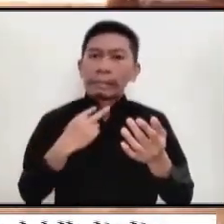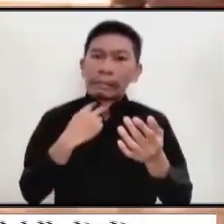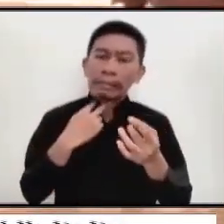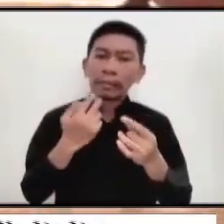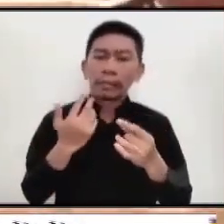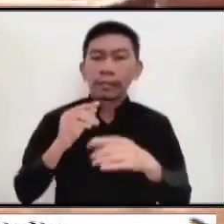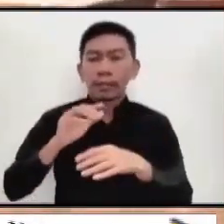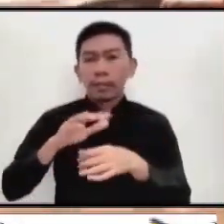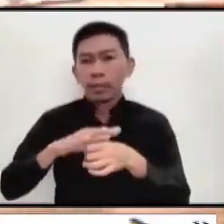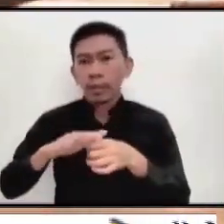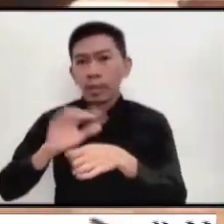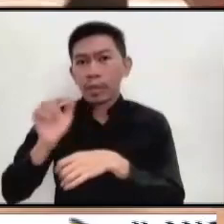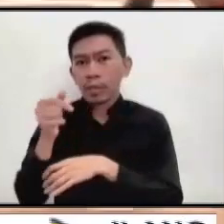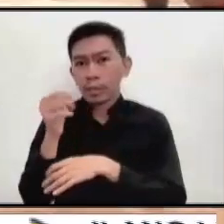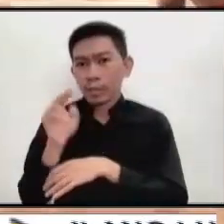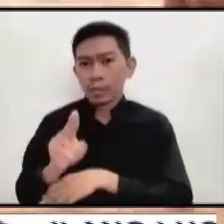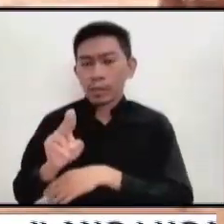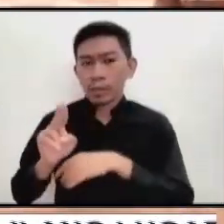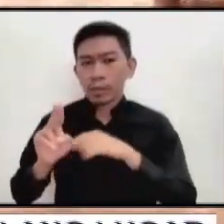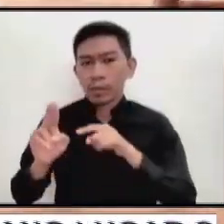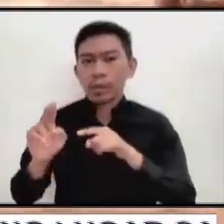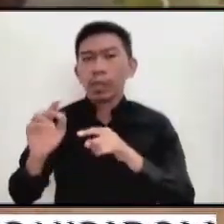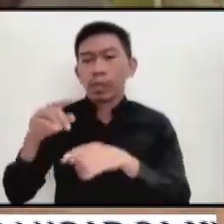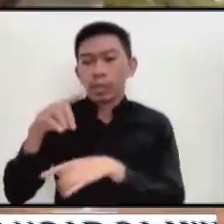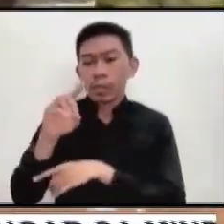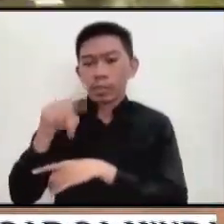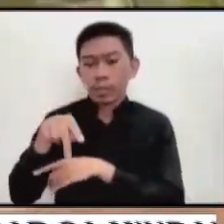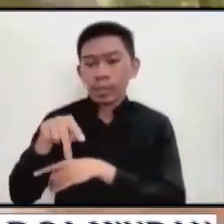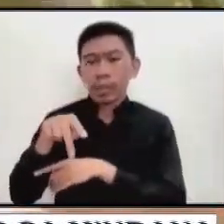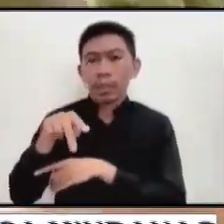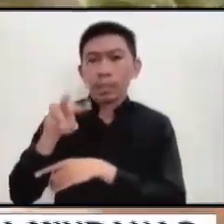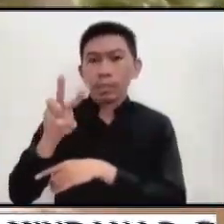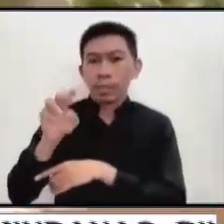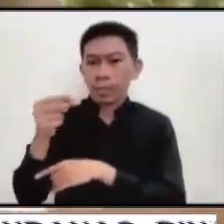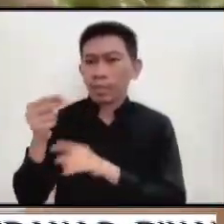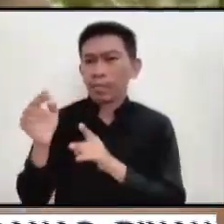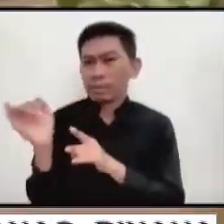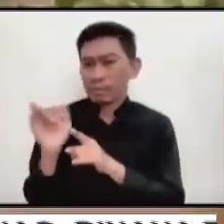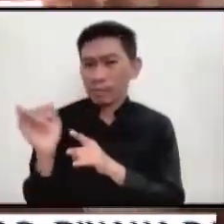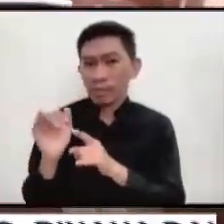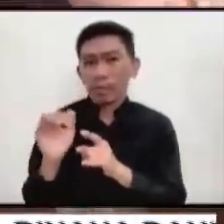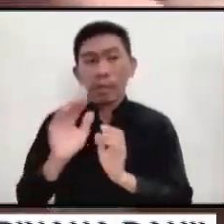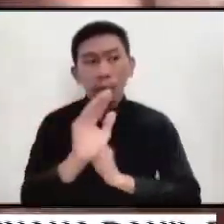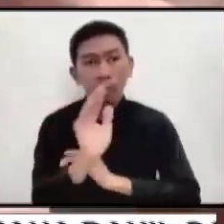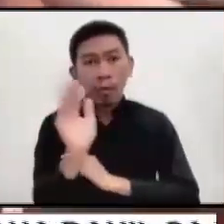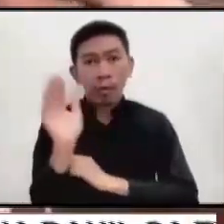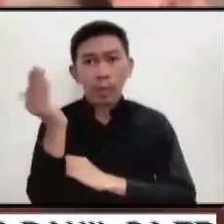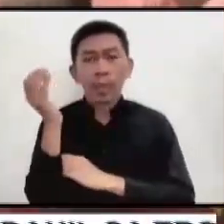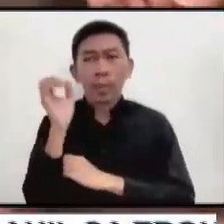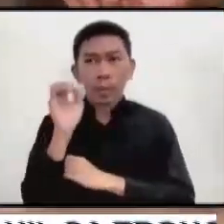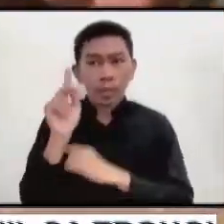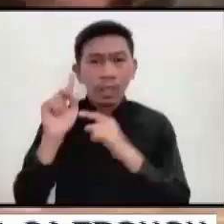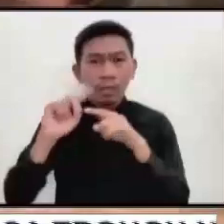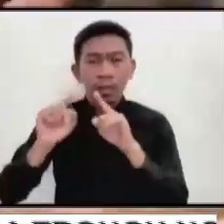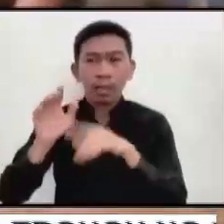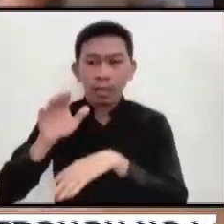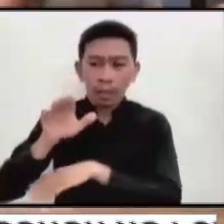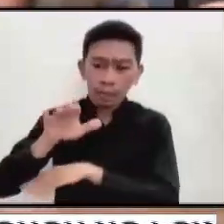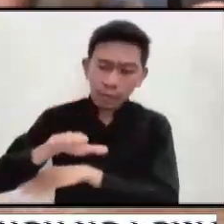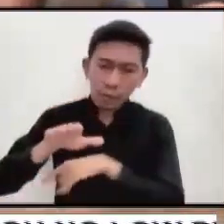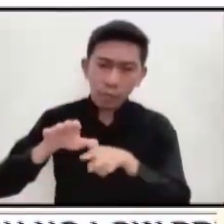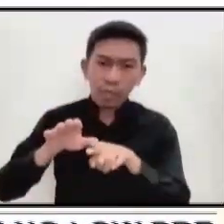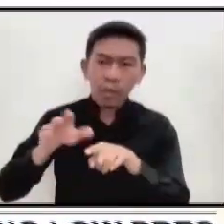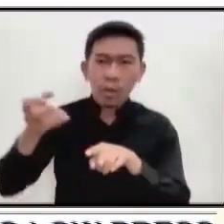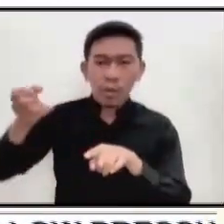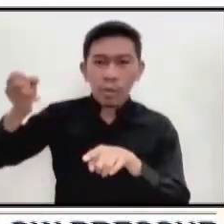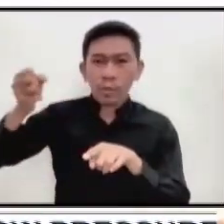mga LGUs, sa DPWH. Sa umaga, medyo nakakagalaw, pero pag hapon naman po, yun, hinihinto yung trabaho kasi delikado